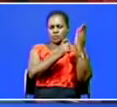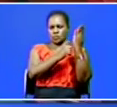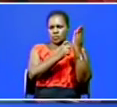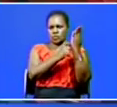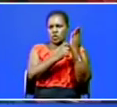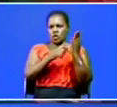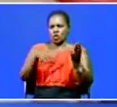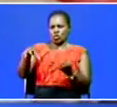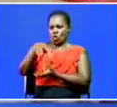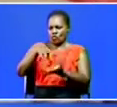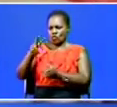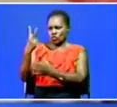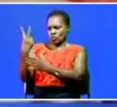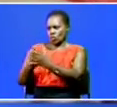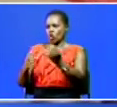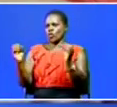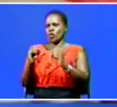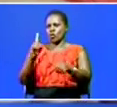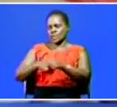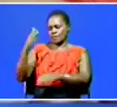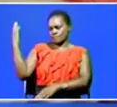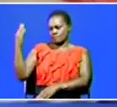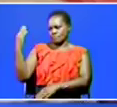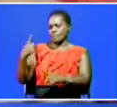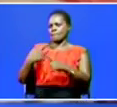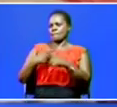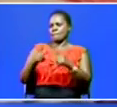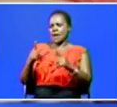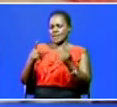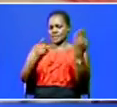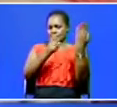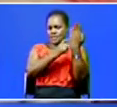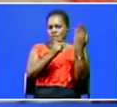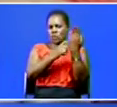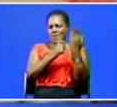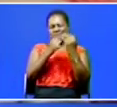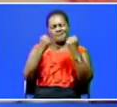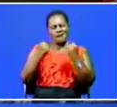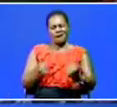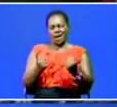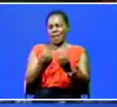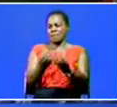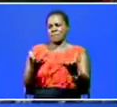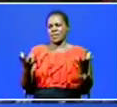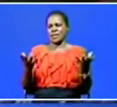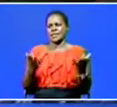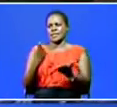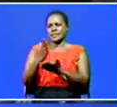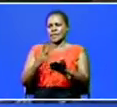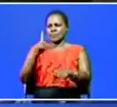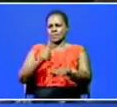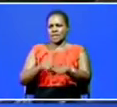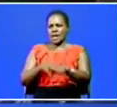ipaswi kuzichanganya lugha hizo unapotoa hoja zako. Lakini lugha ya Kiswahili imewapiga chenga wengi, ambao hata wakati mwingine